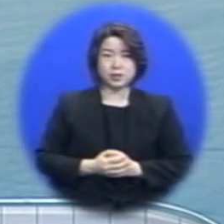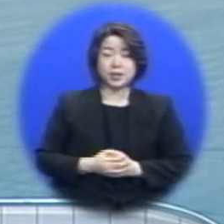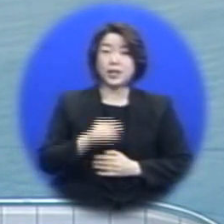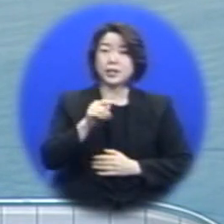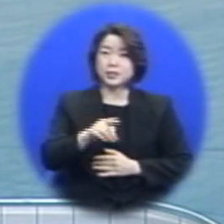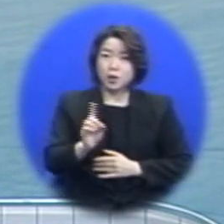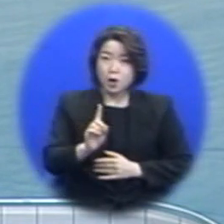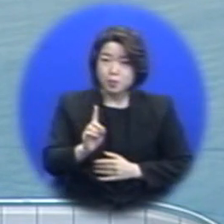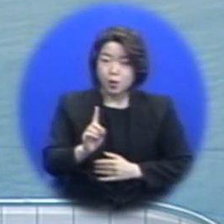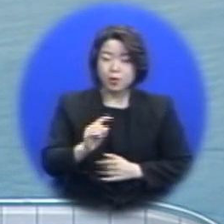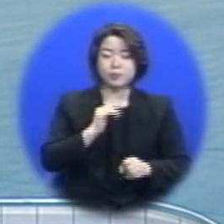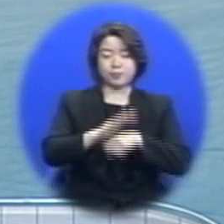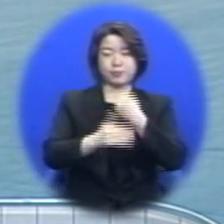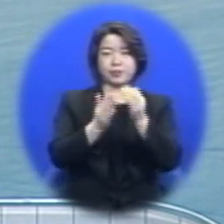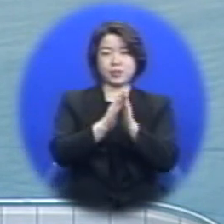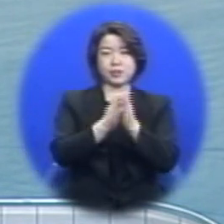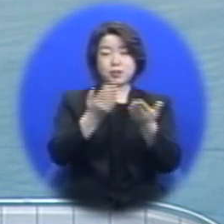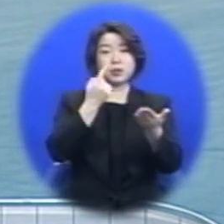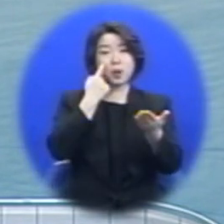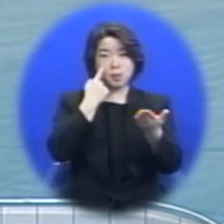그것은 성경을 보라는